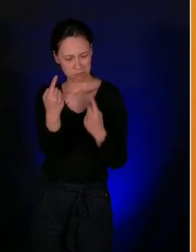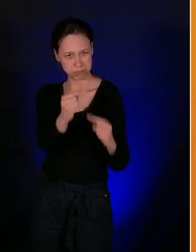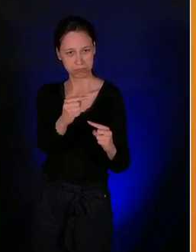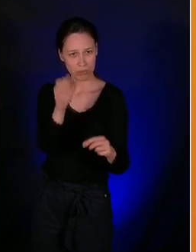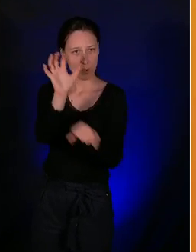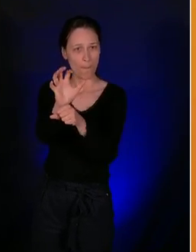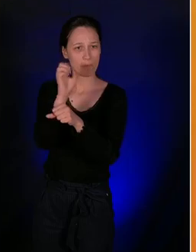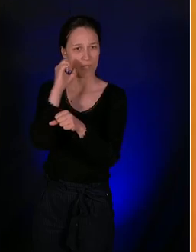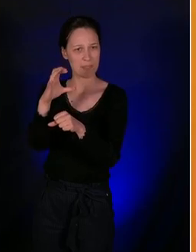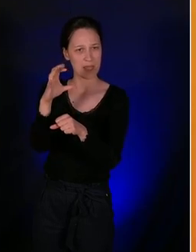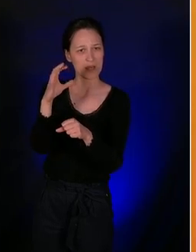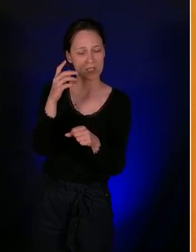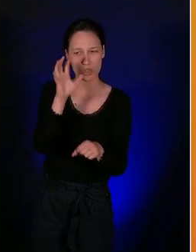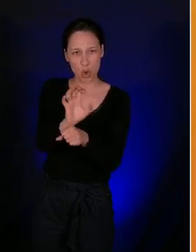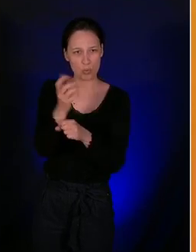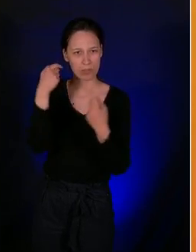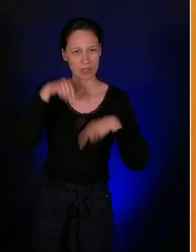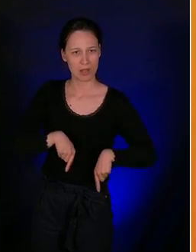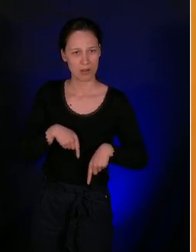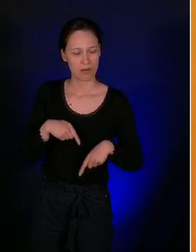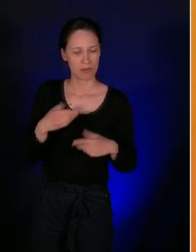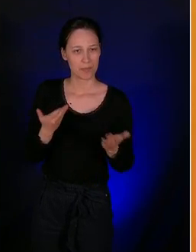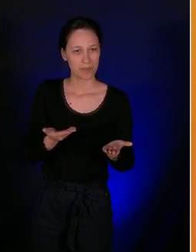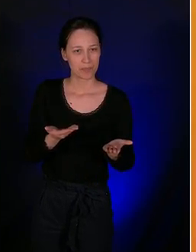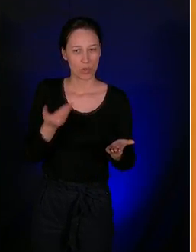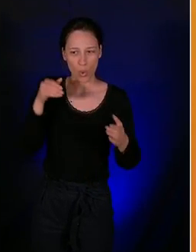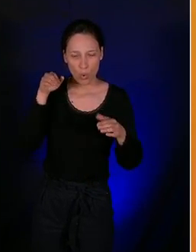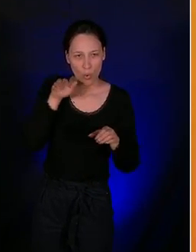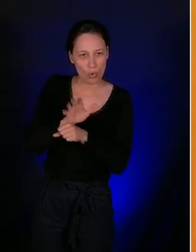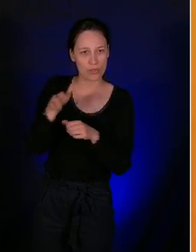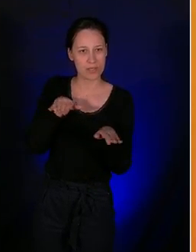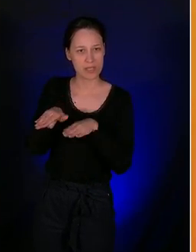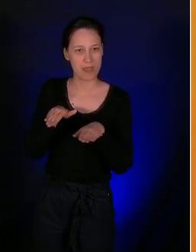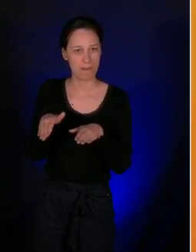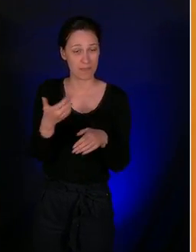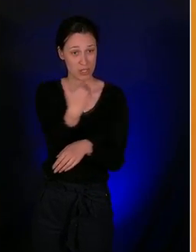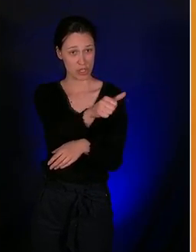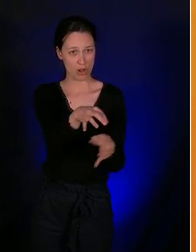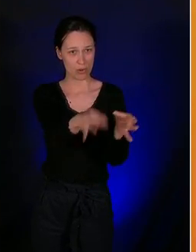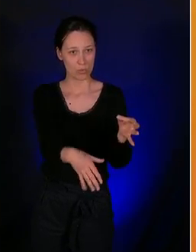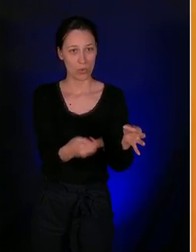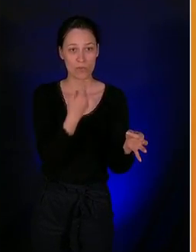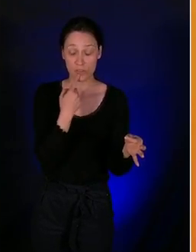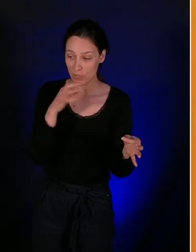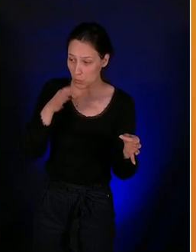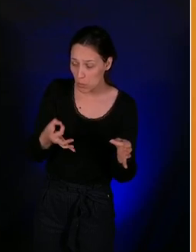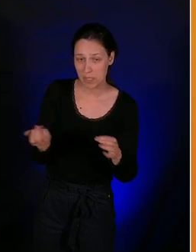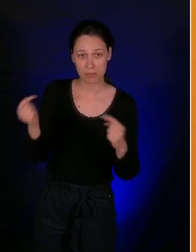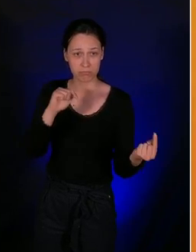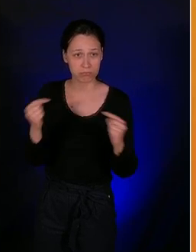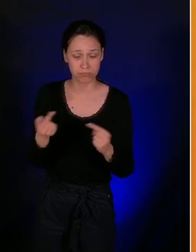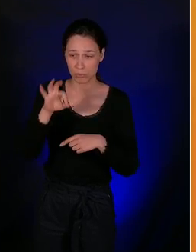bête immonde et le gouvernement à sa botte. Alors, camarades, débattons, confrontons nos idées dans le respect et